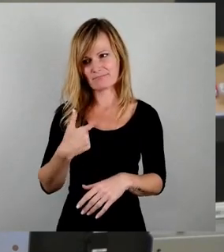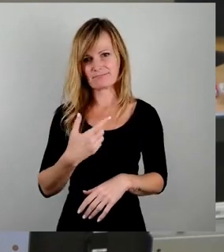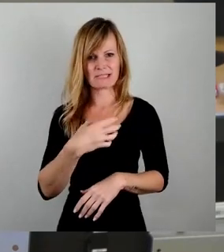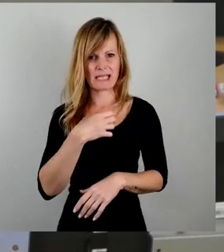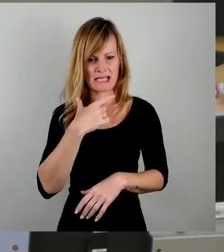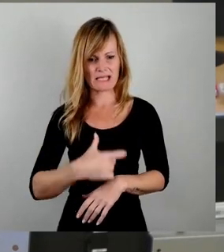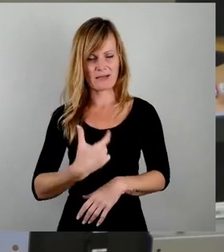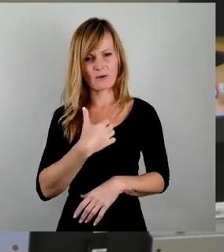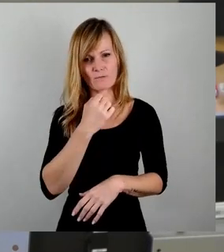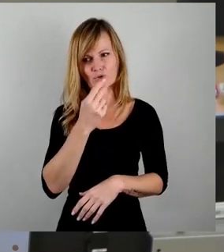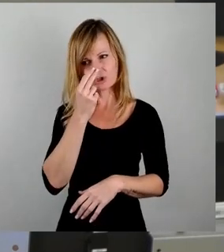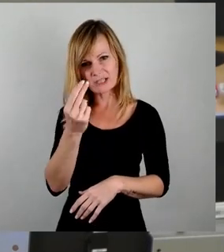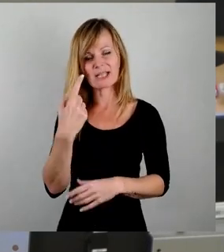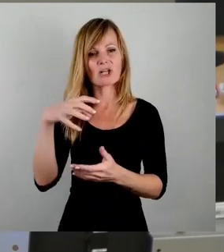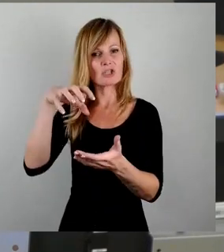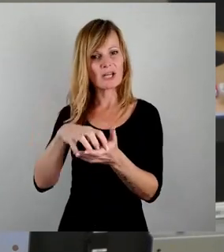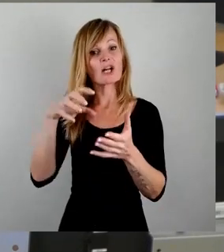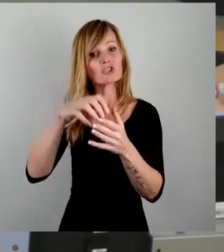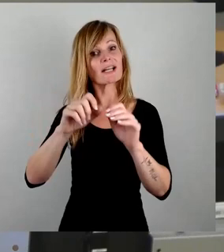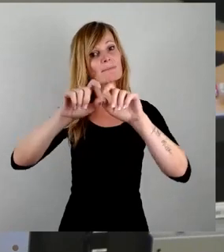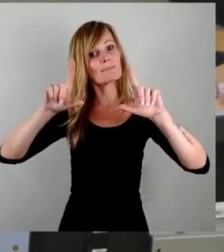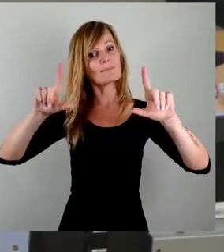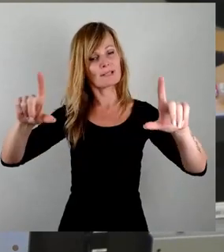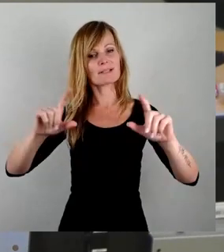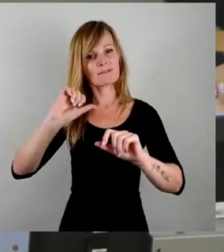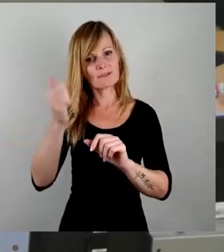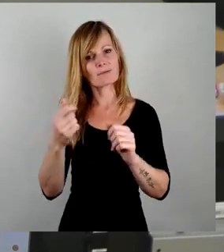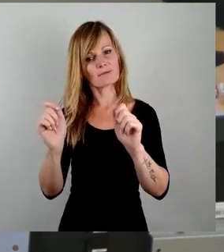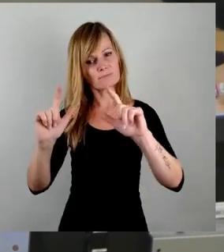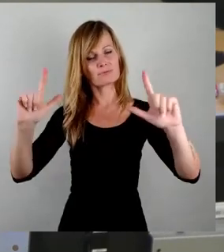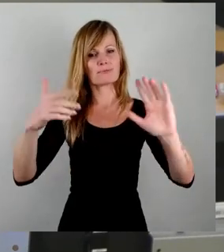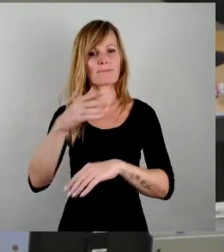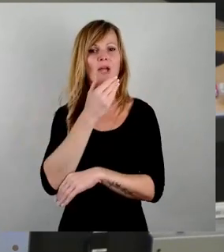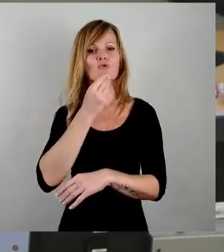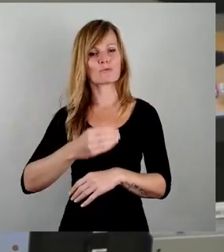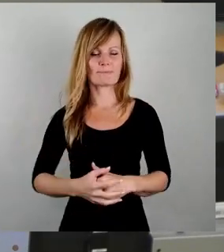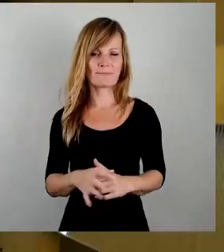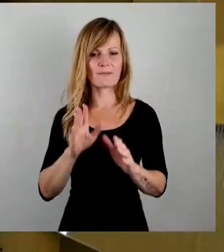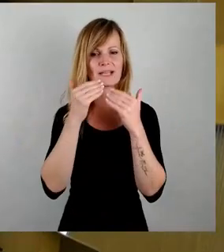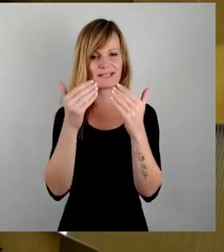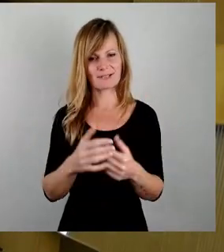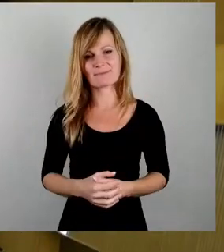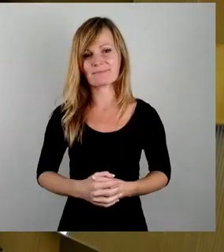Stadt auch vom Stadtbild her bald wieder schöner ist. Vielen Dank.